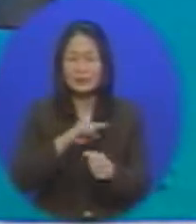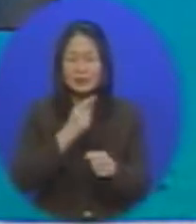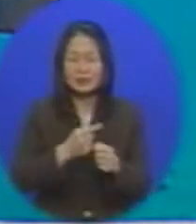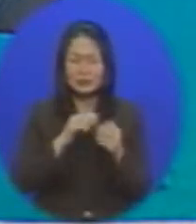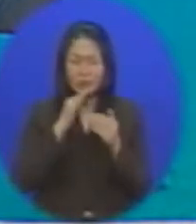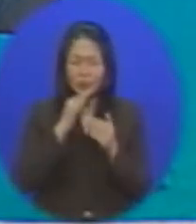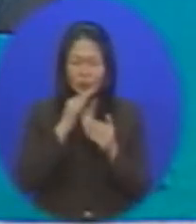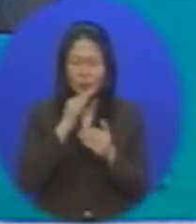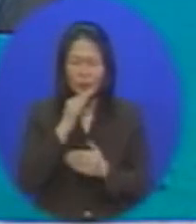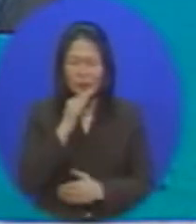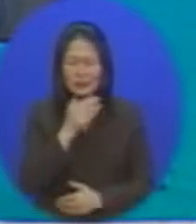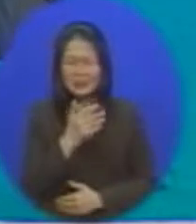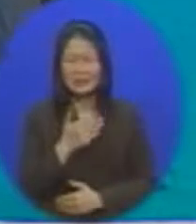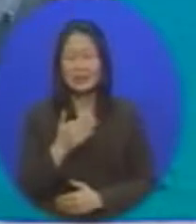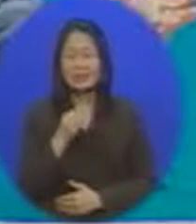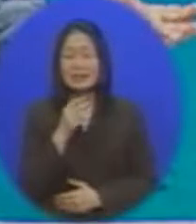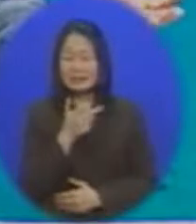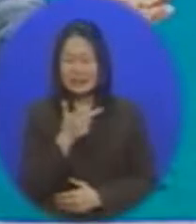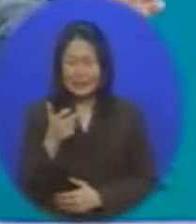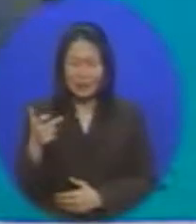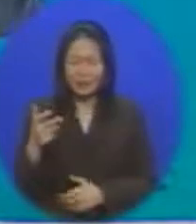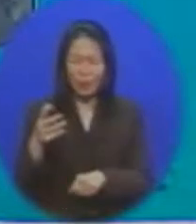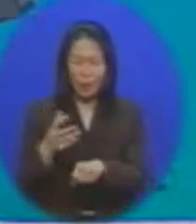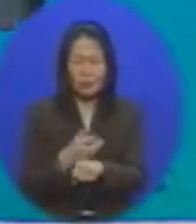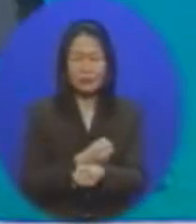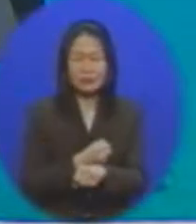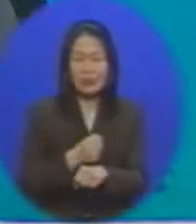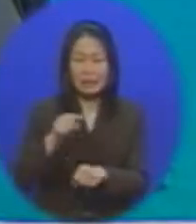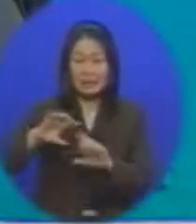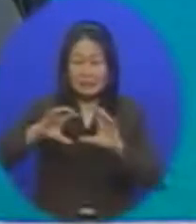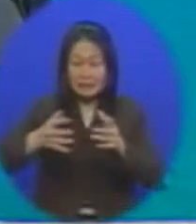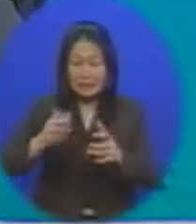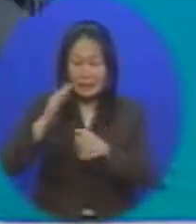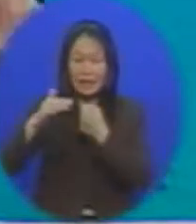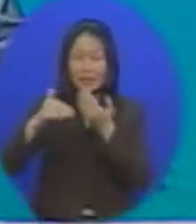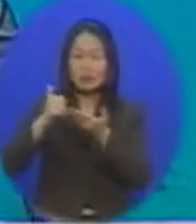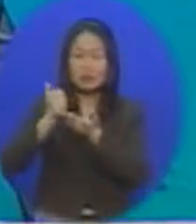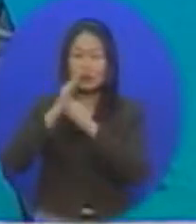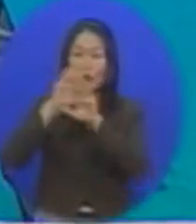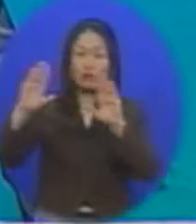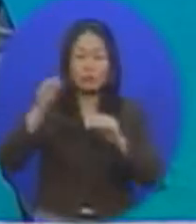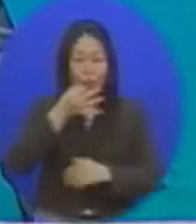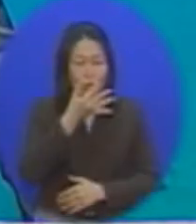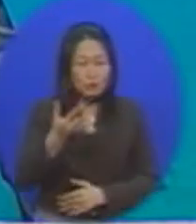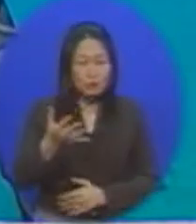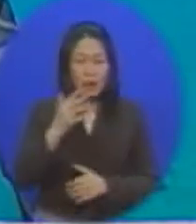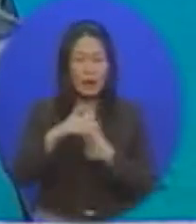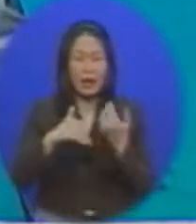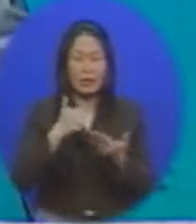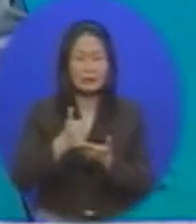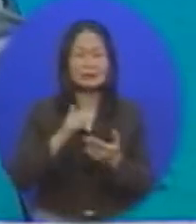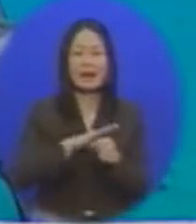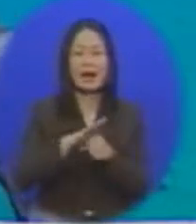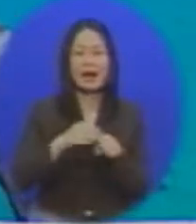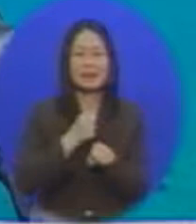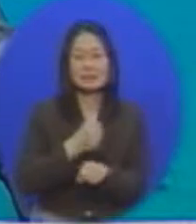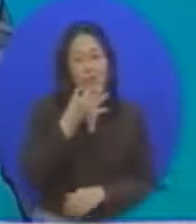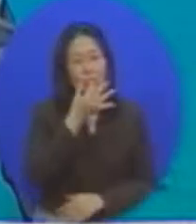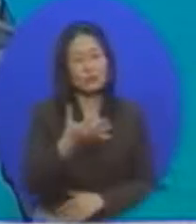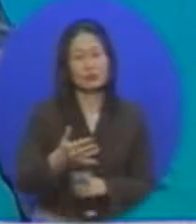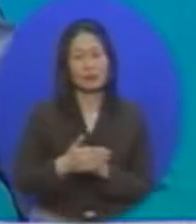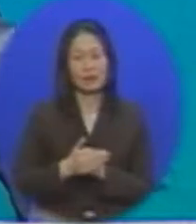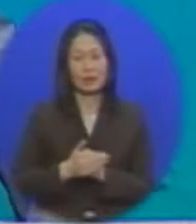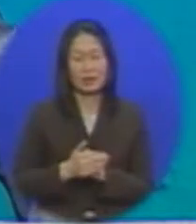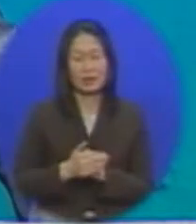보여 주는 거에요 세상 사람들에게 하나님의 살아 계심을 보여 주는 거에 교회를 통해서 나는 지금까지